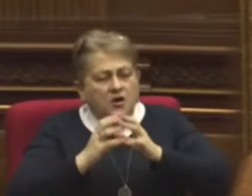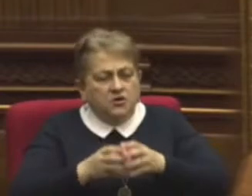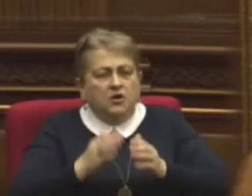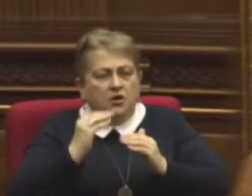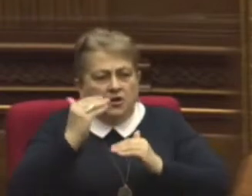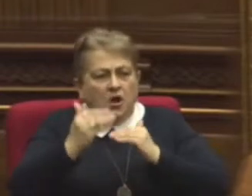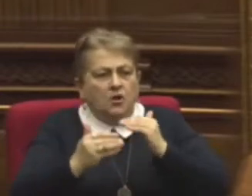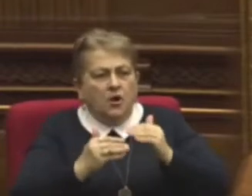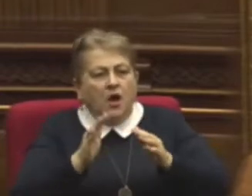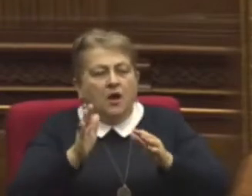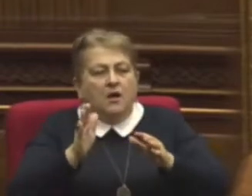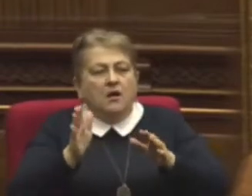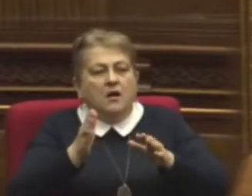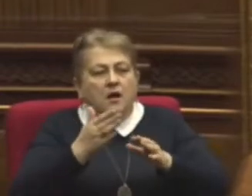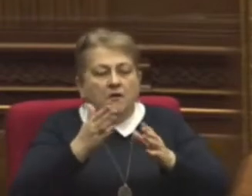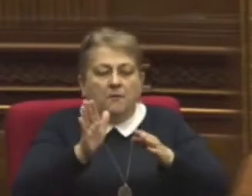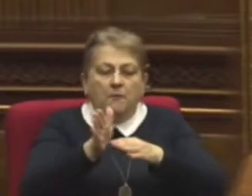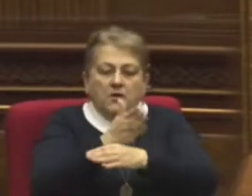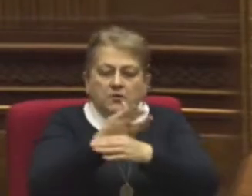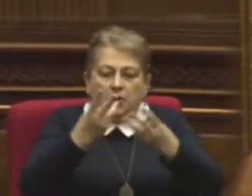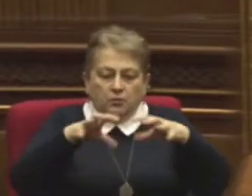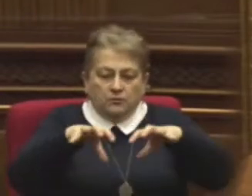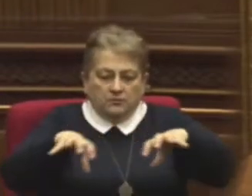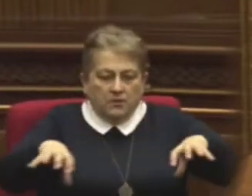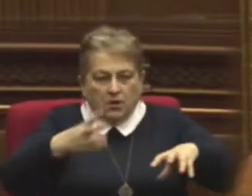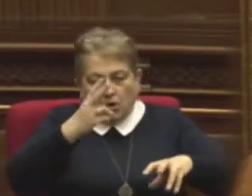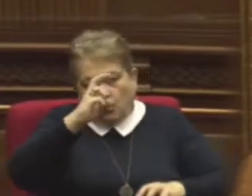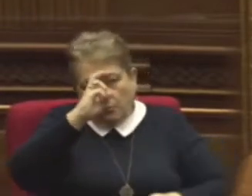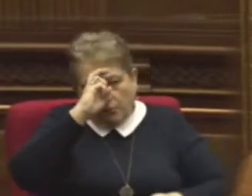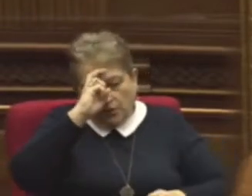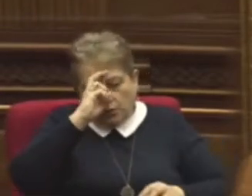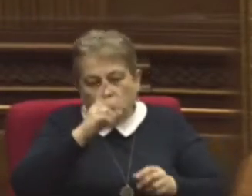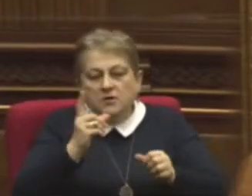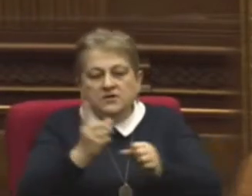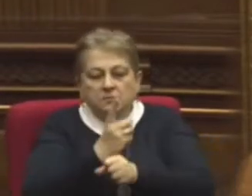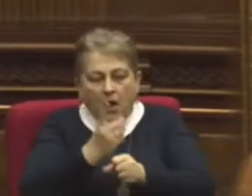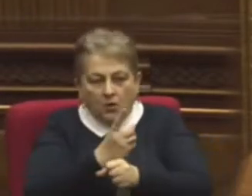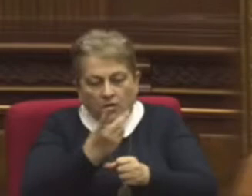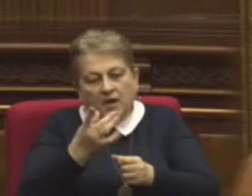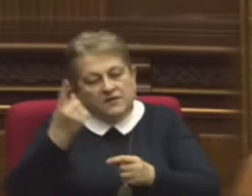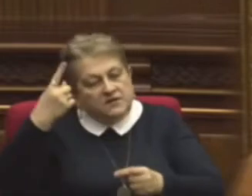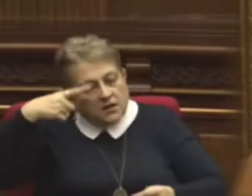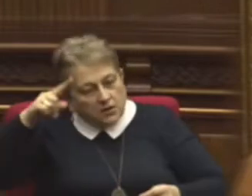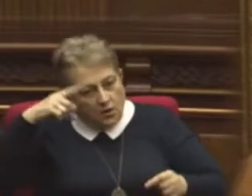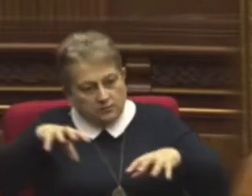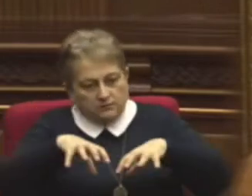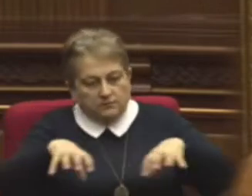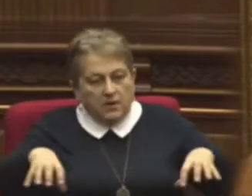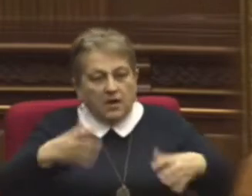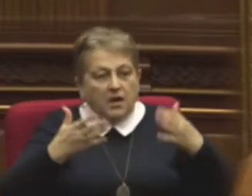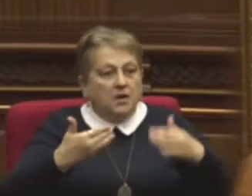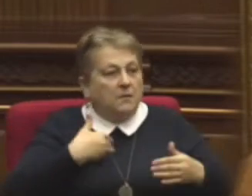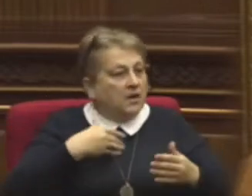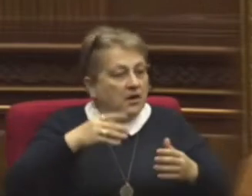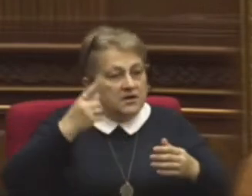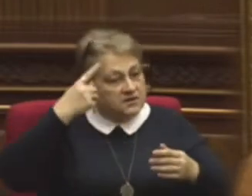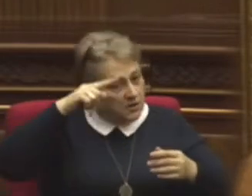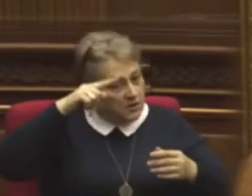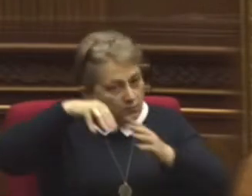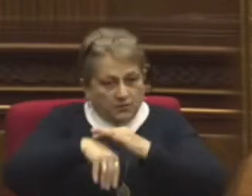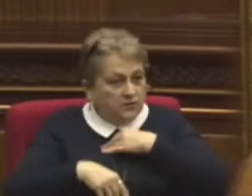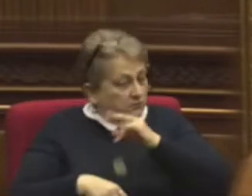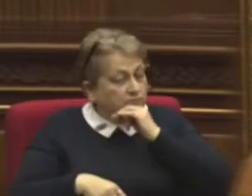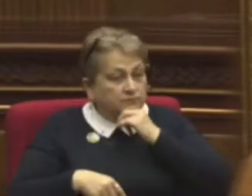հստակ գնալով անջրպետը աճում է, վաճառվում է երկու տեսակի պետությունների՝ սպառող եւ ստեղծագործող։ Եթե մենք չհայտնվենք